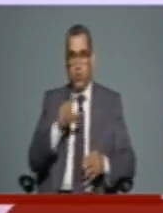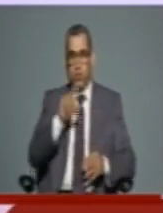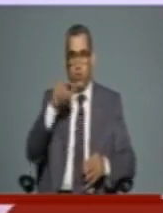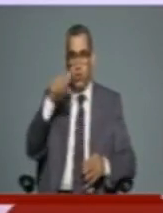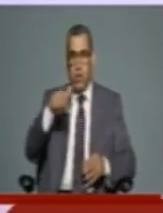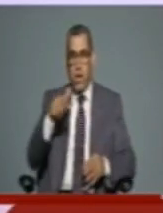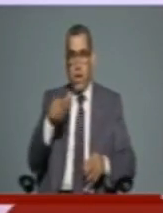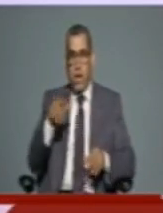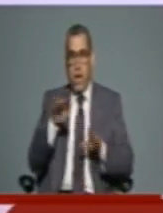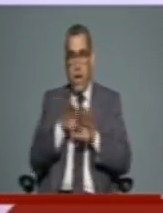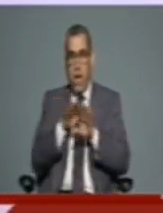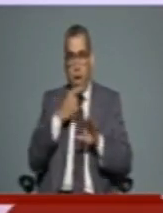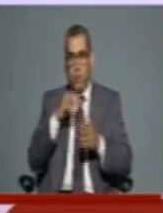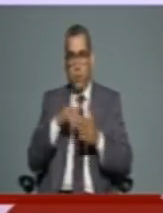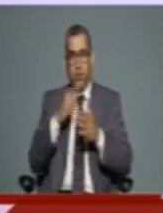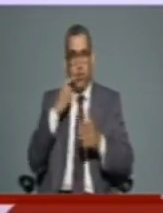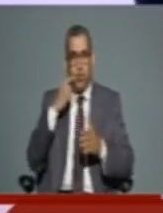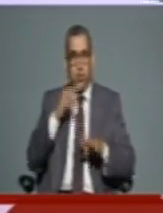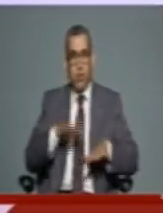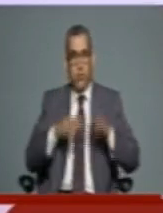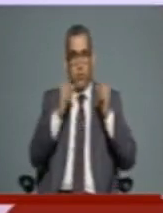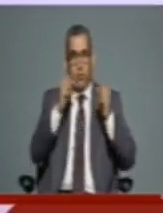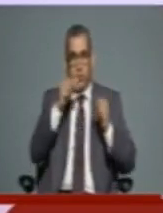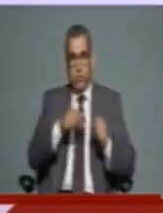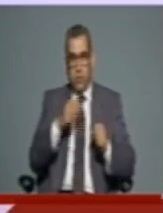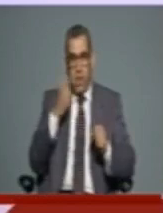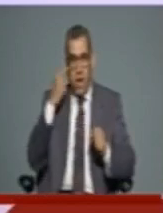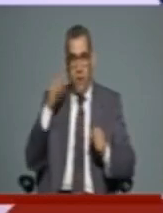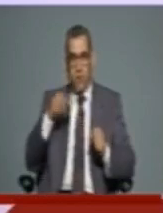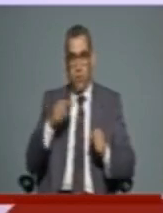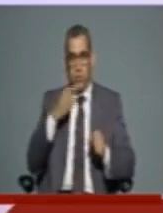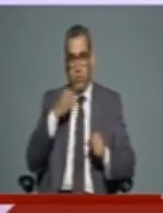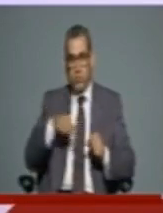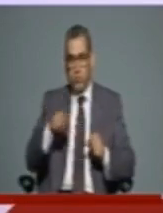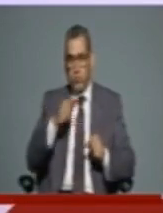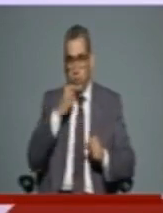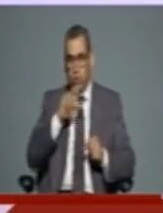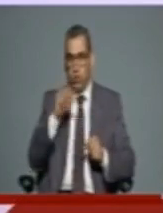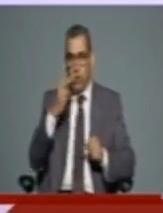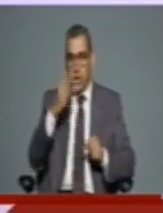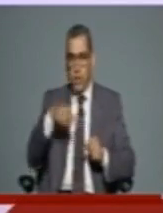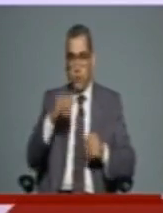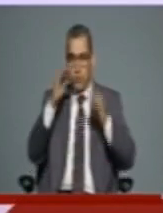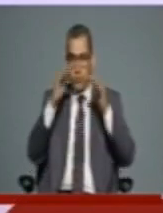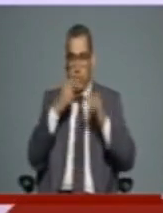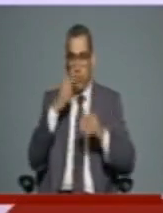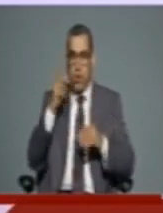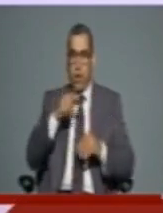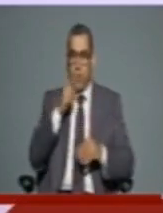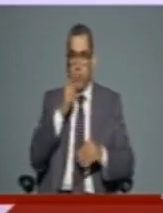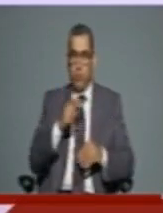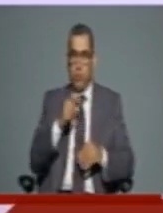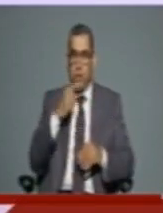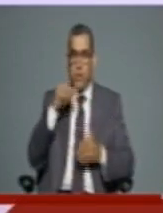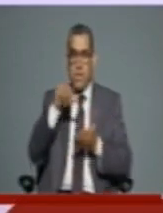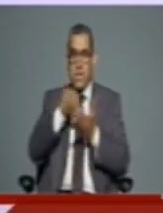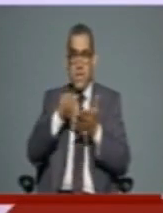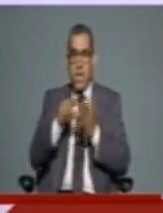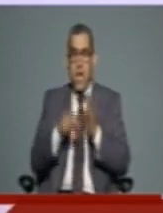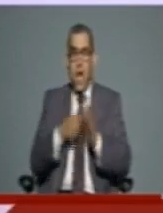الأقل من السكر، ومع أن الموسم هيبتدي في فبراير، عندنا من الزيت لأول